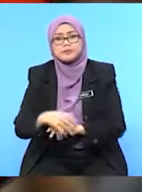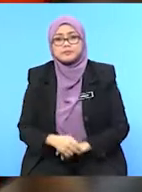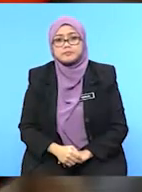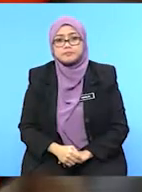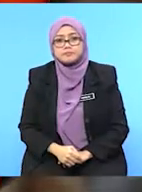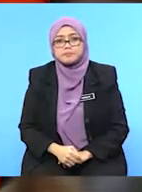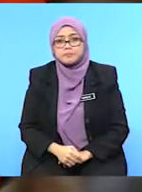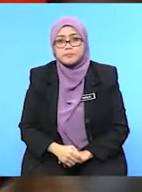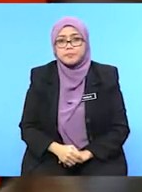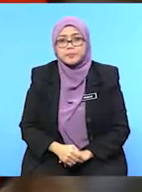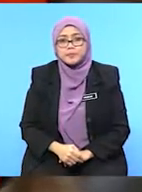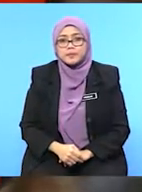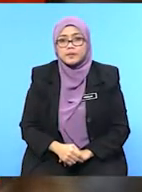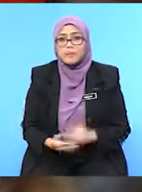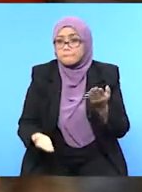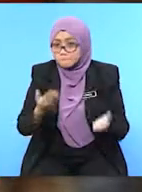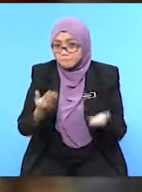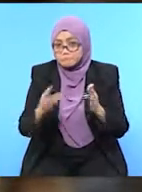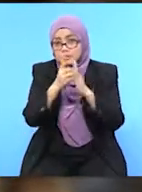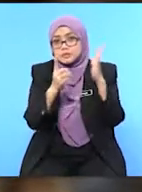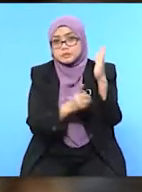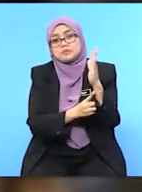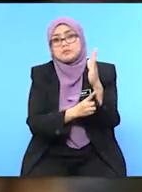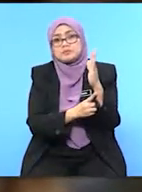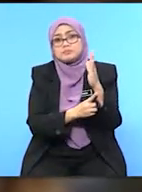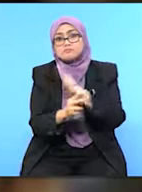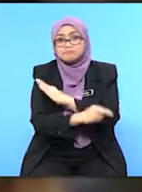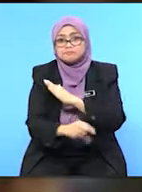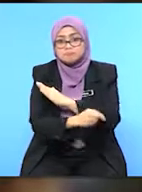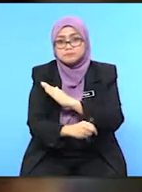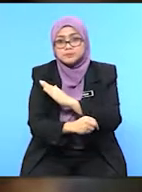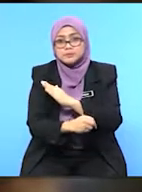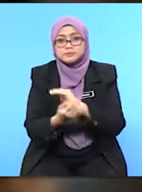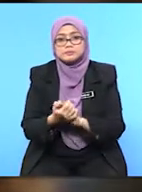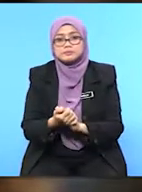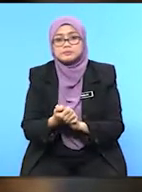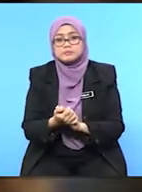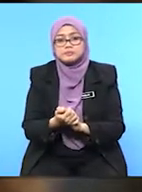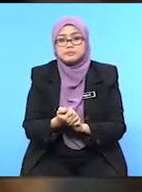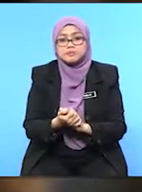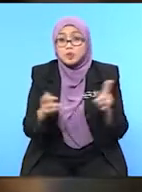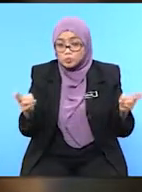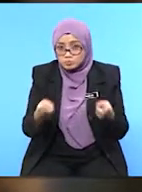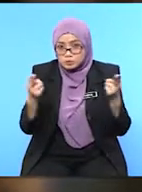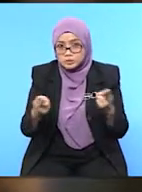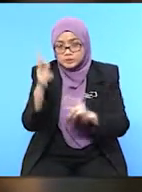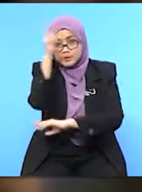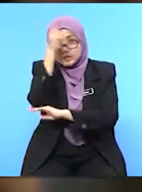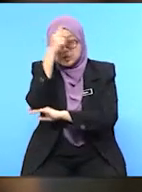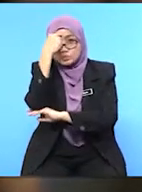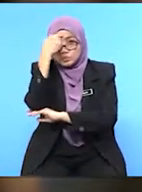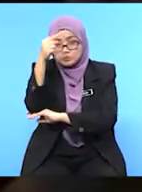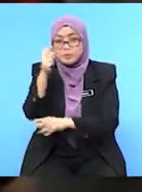ngurusin gak mungkin rasa sushi negaranya sebelum di merupakan satu usul kerajaan untuk membentuk